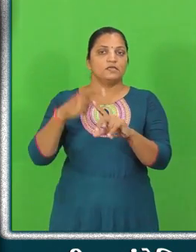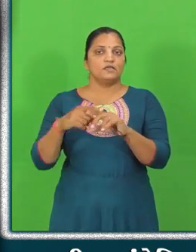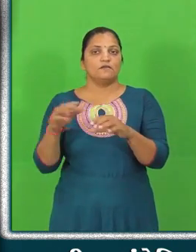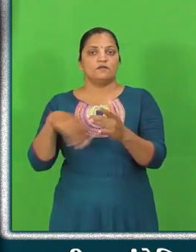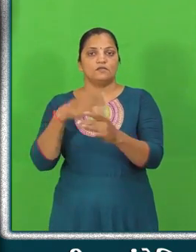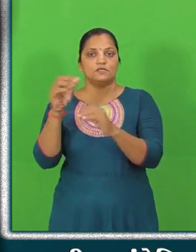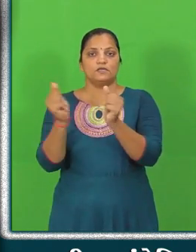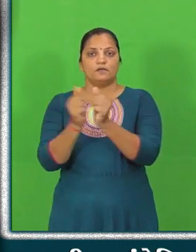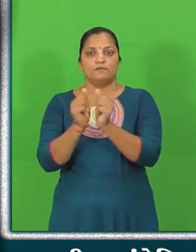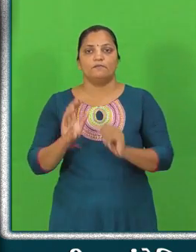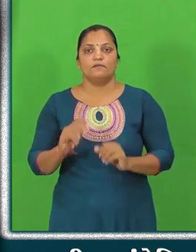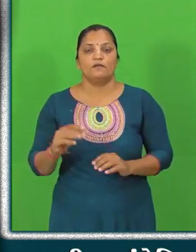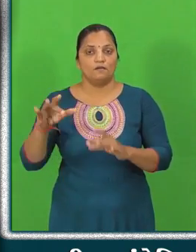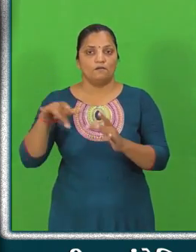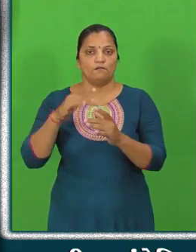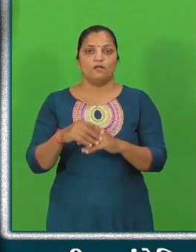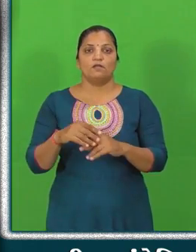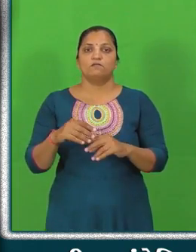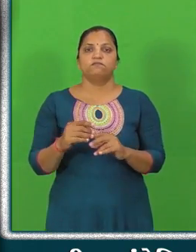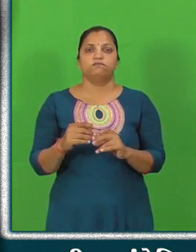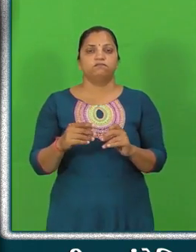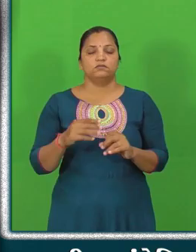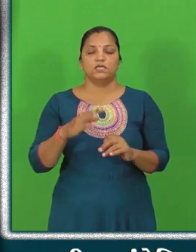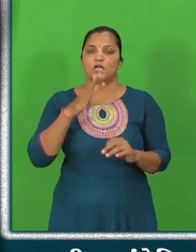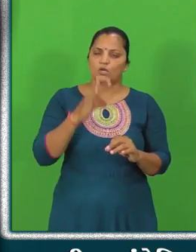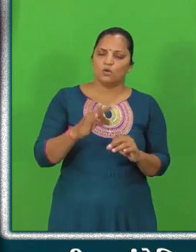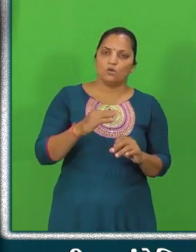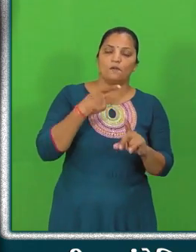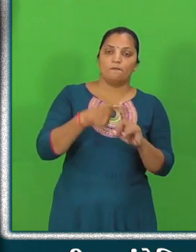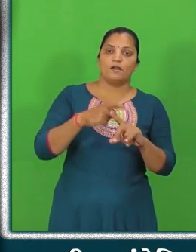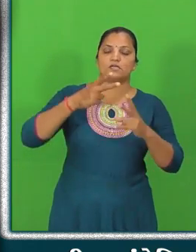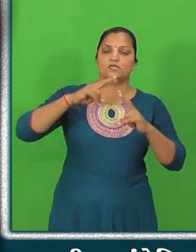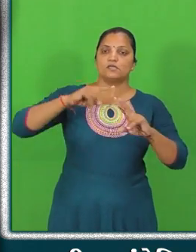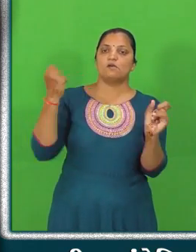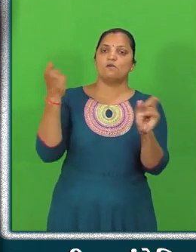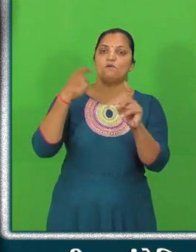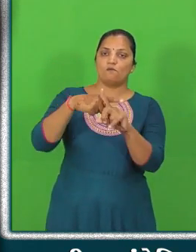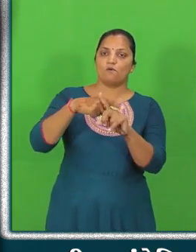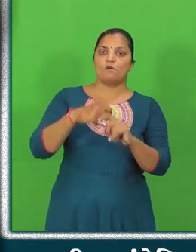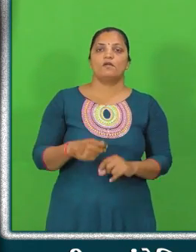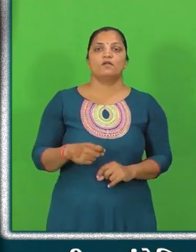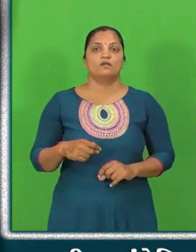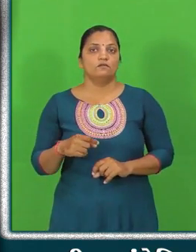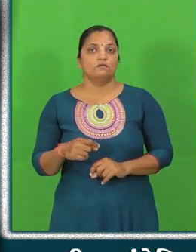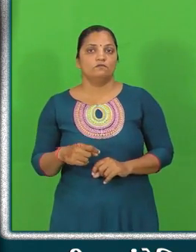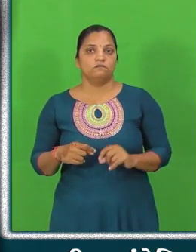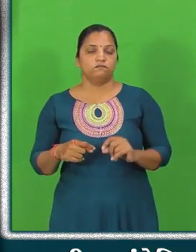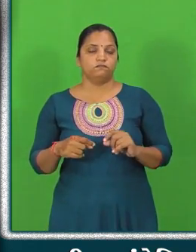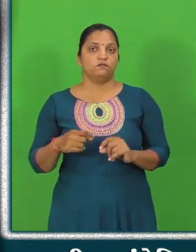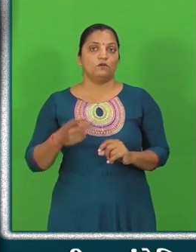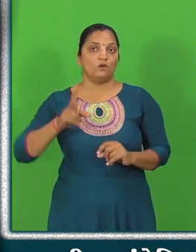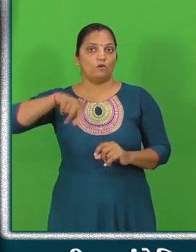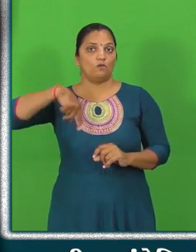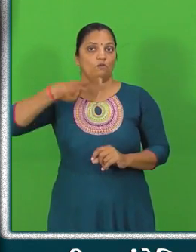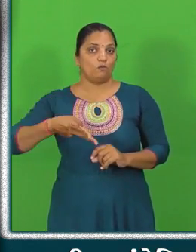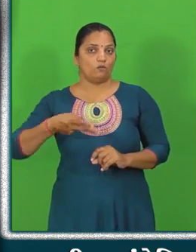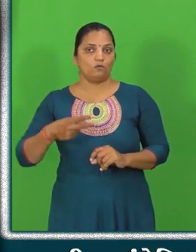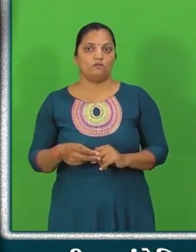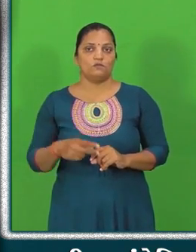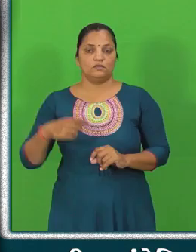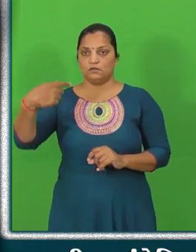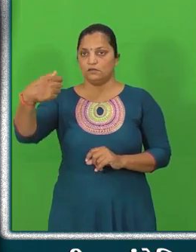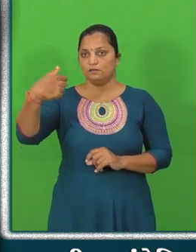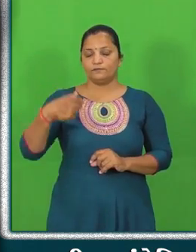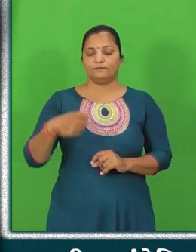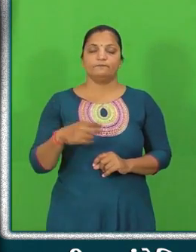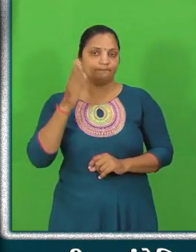એનો પ્રકાર કેવો? તો વાસ્તવિક અને ઉલટું, બિલકુલ આપણે જોયું. આપણે પ્રતિબિંબ અહીંયા સીધું રાખ્યું ત્યારે પડદા ઉપર પ્રતિબિંબ આપણને